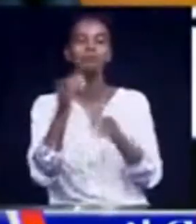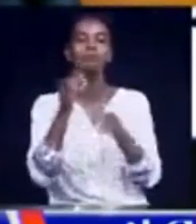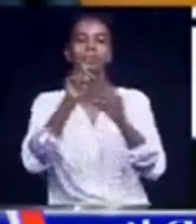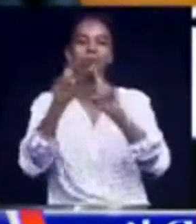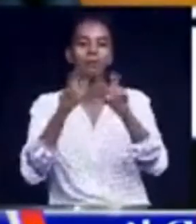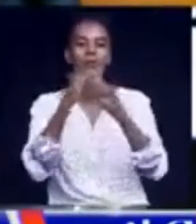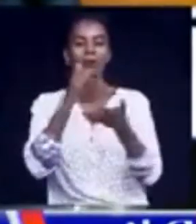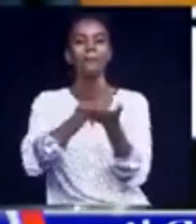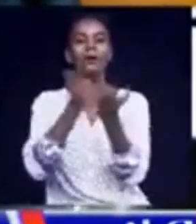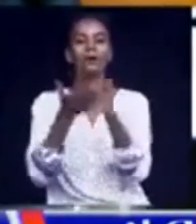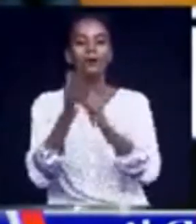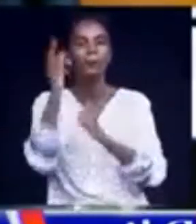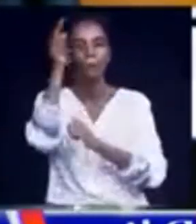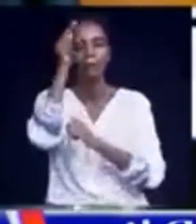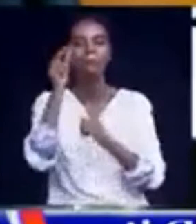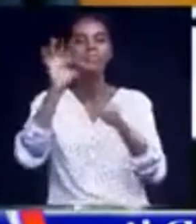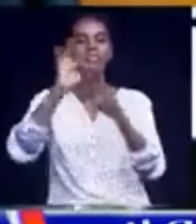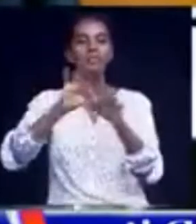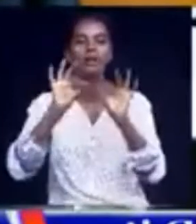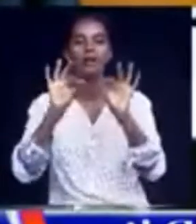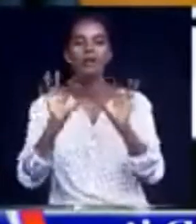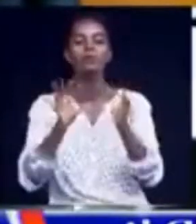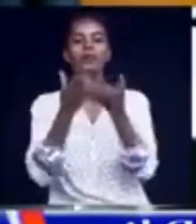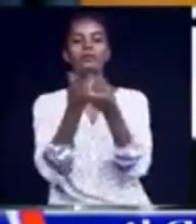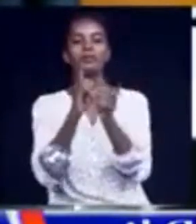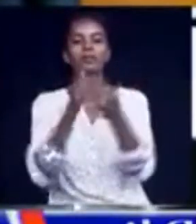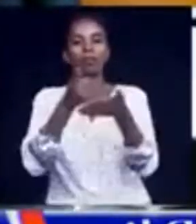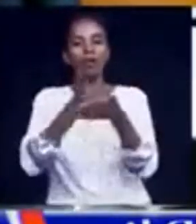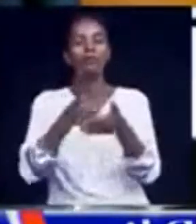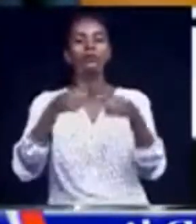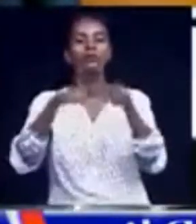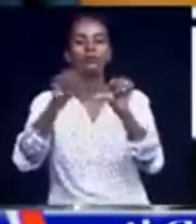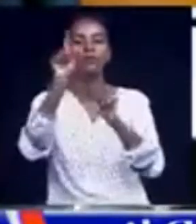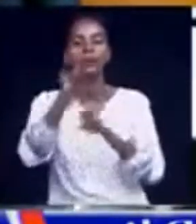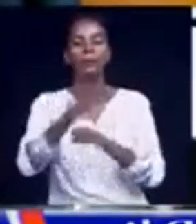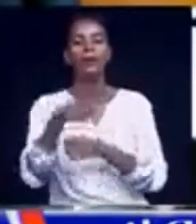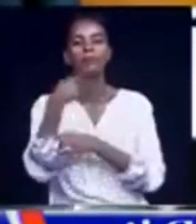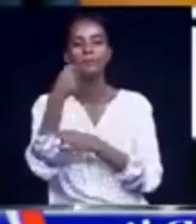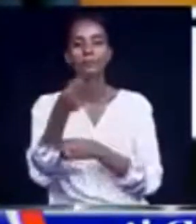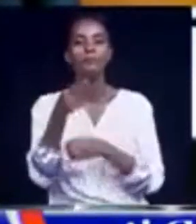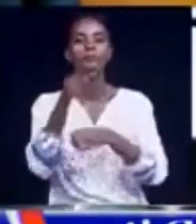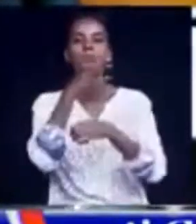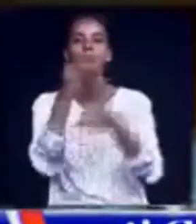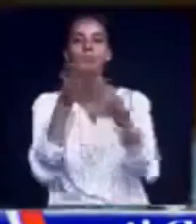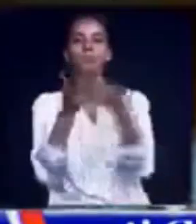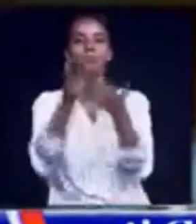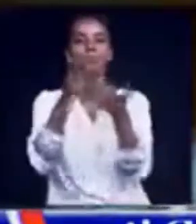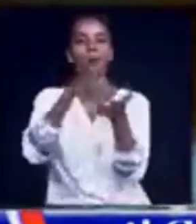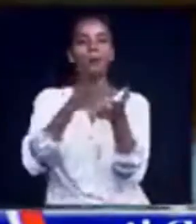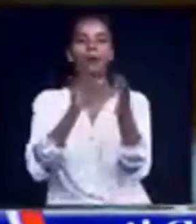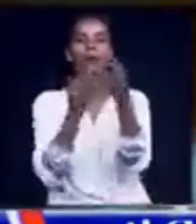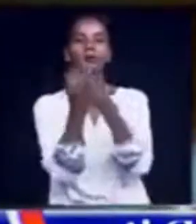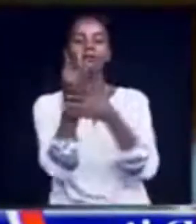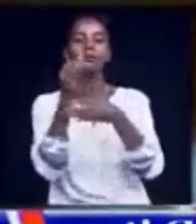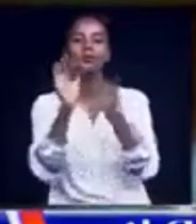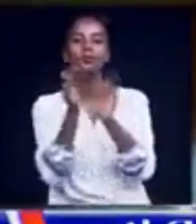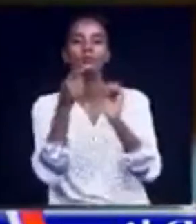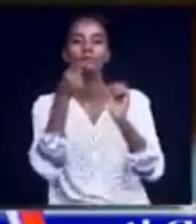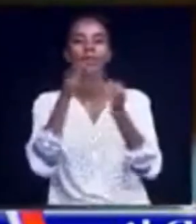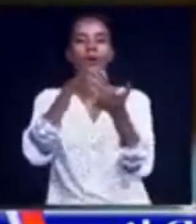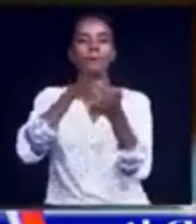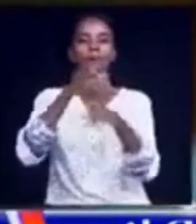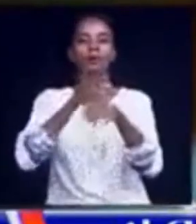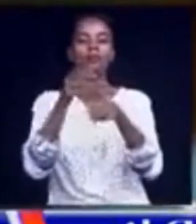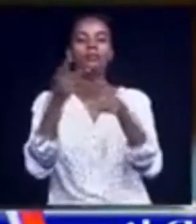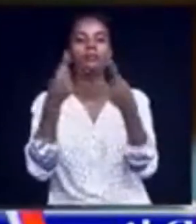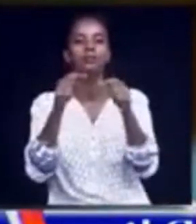የመጠያየቅና የመደጋገፍ ባህል ምትክ የሌለው መፍትሄ ስለሆነ ተጠናክሮ ሊቀጥል ይገባል ብለዋል። በንግድና ገበያ ልማት ዘርፍ ፍሆን ብለው በገበያ ላይ እጥረት